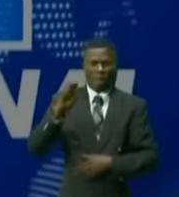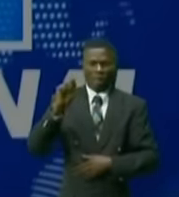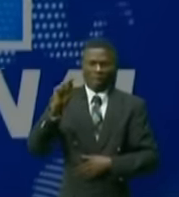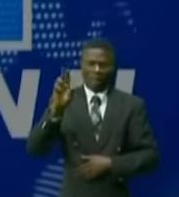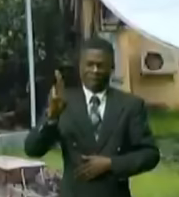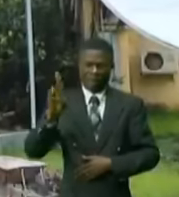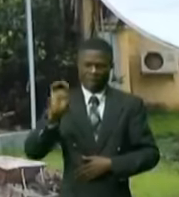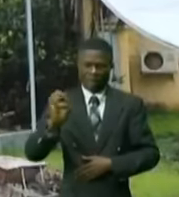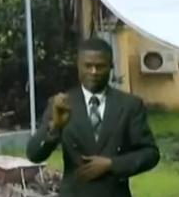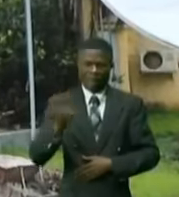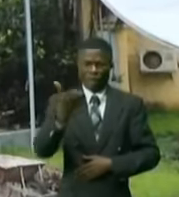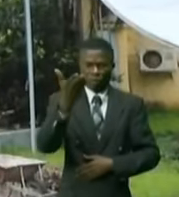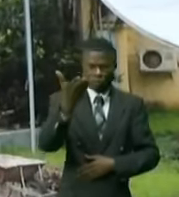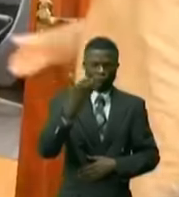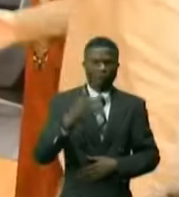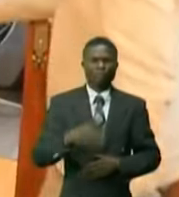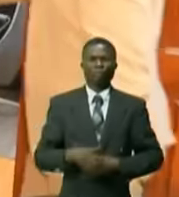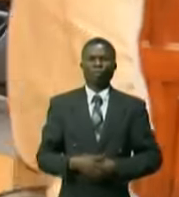Jojo Ndimbou.